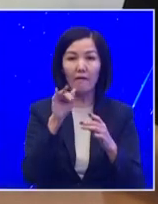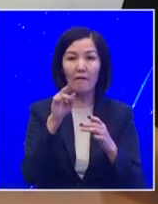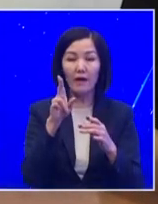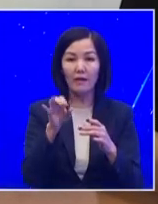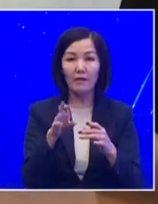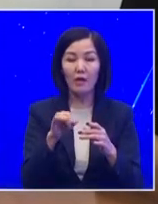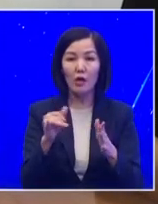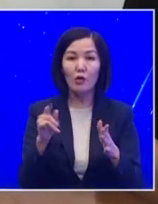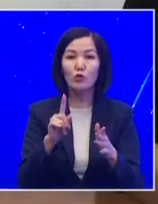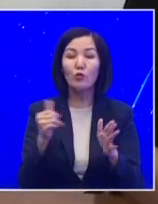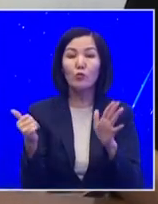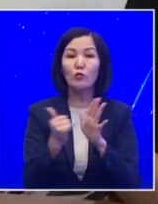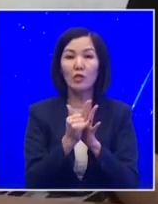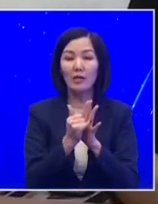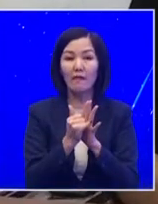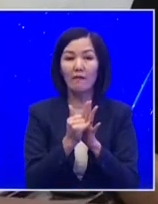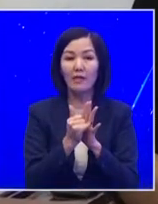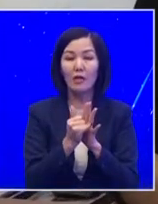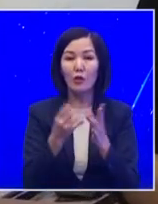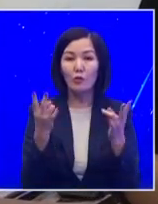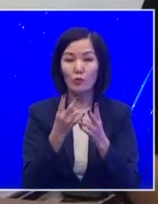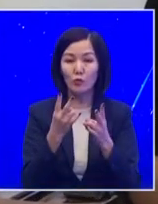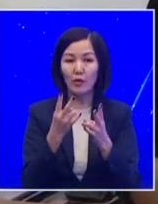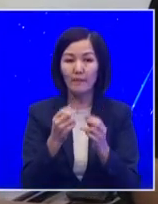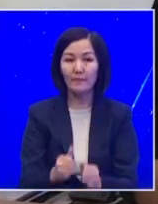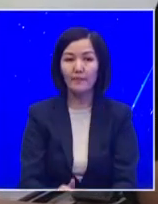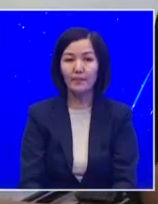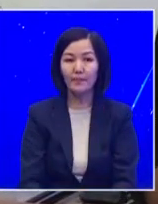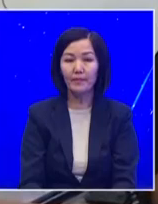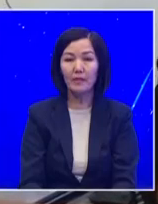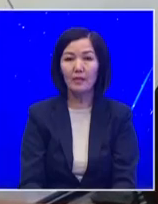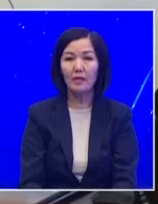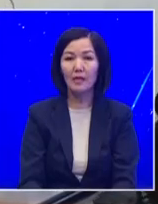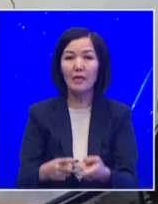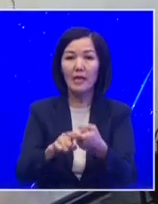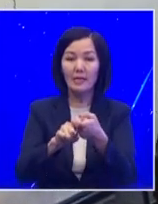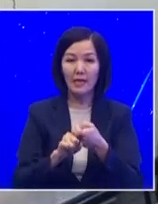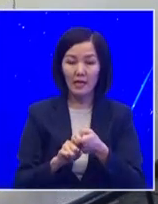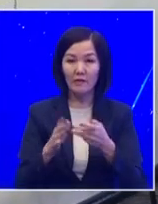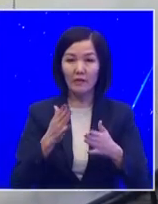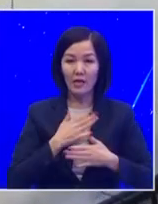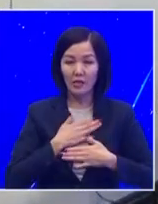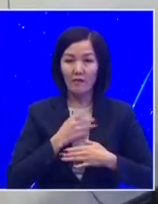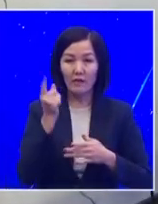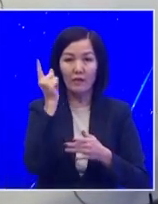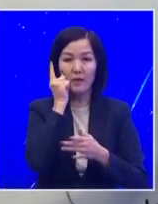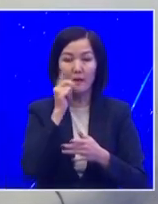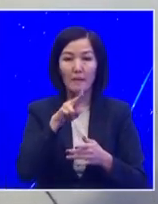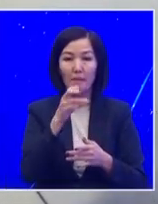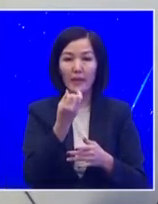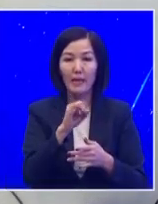чтобы его установить, достаточно несколько кликов. Для скачивания нашего приложения надо открыть Play